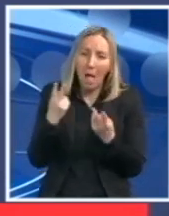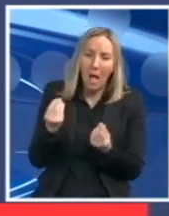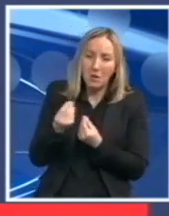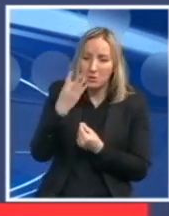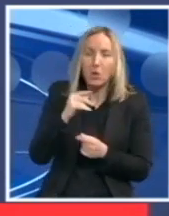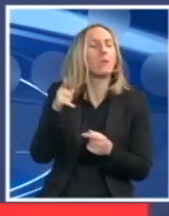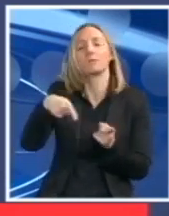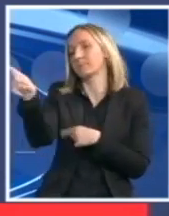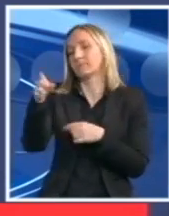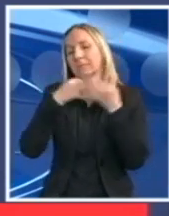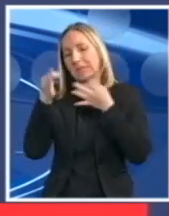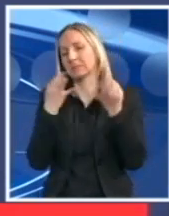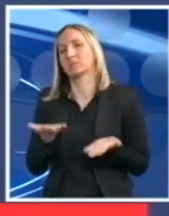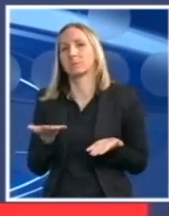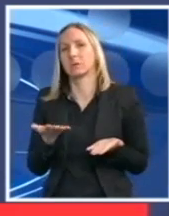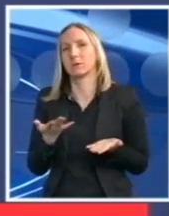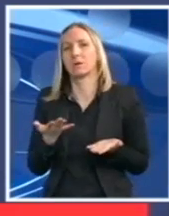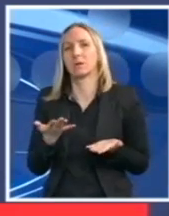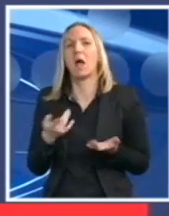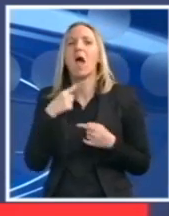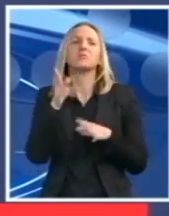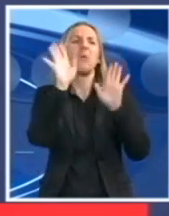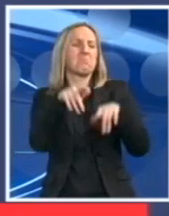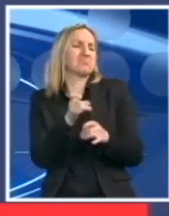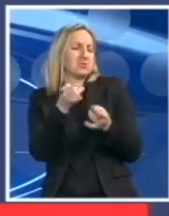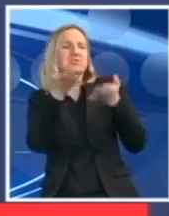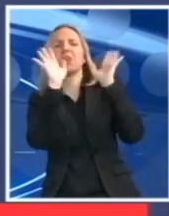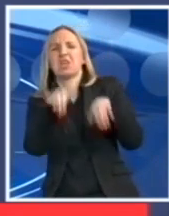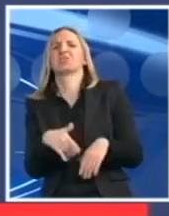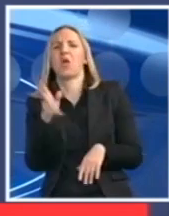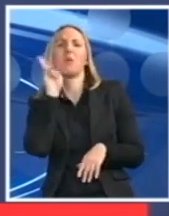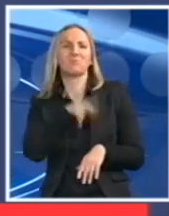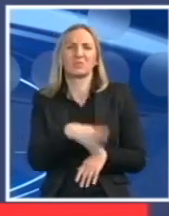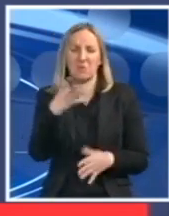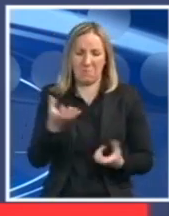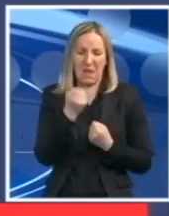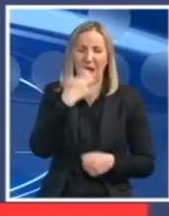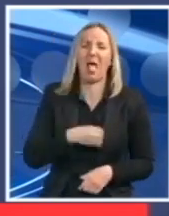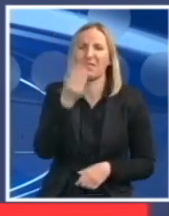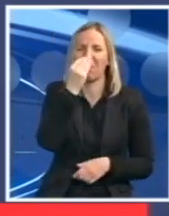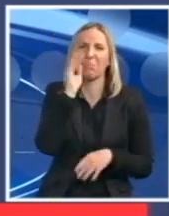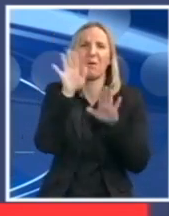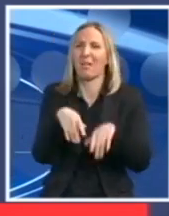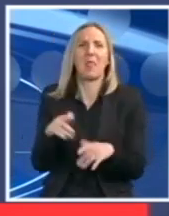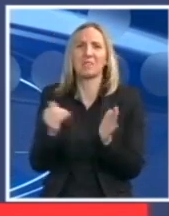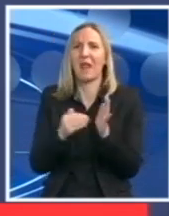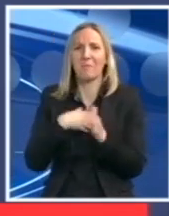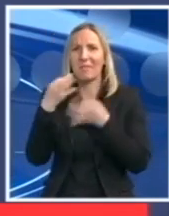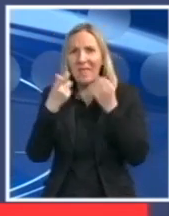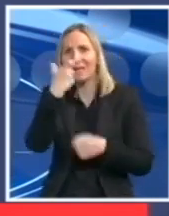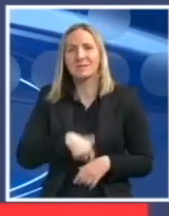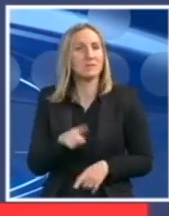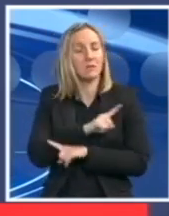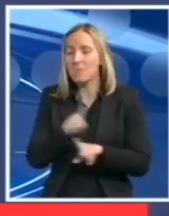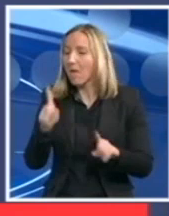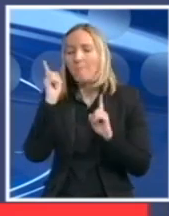je razlika. Ne kao do sad. Nema mi ništa, to je obična prehladica i tako dalje. U ovoj situaciji svi